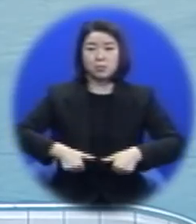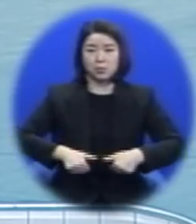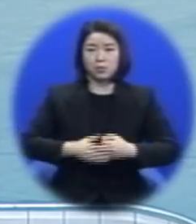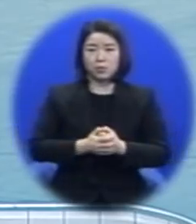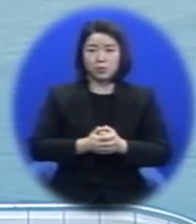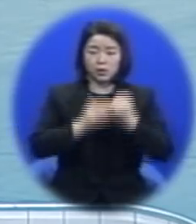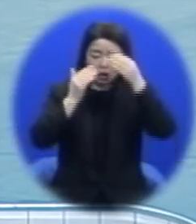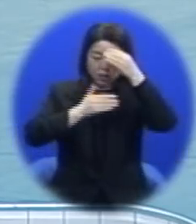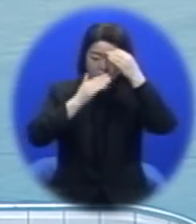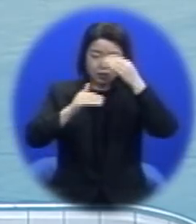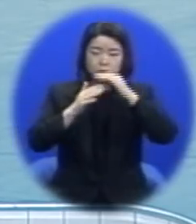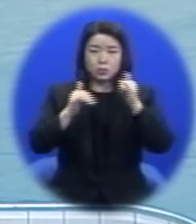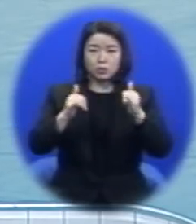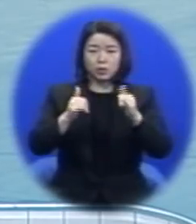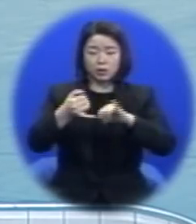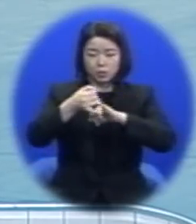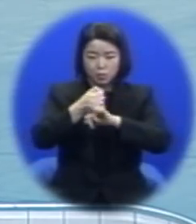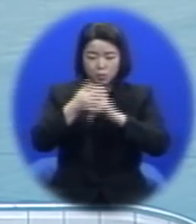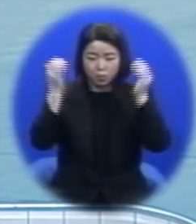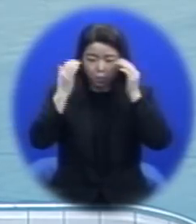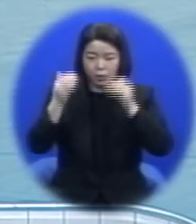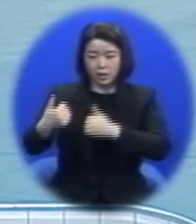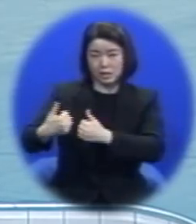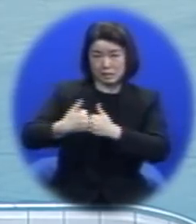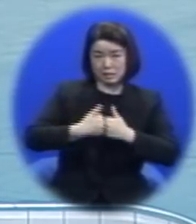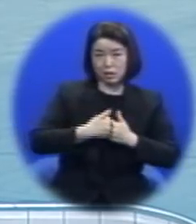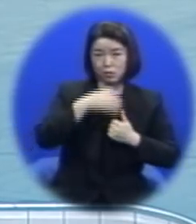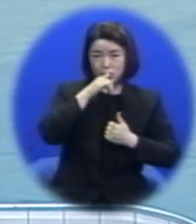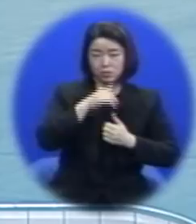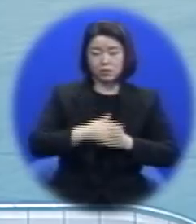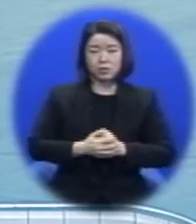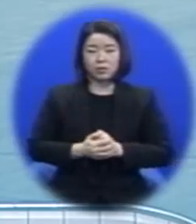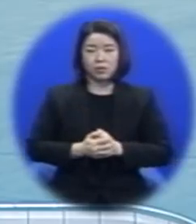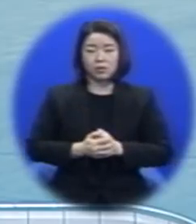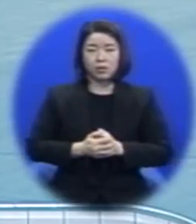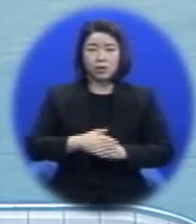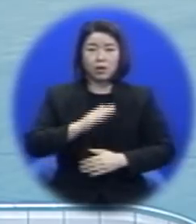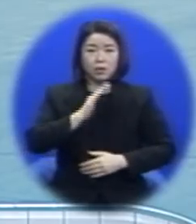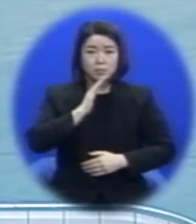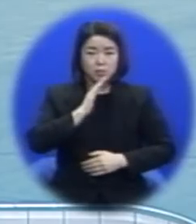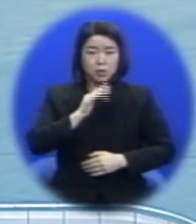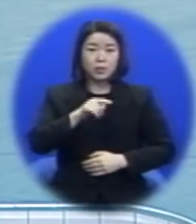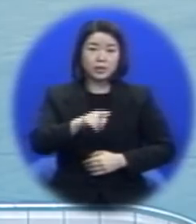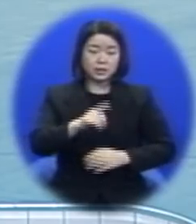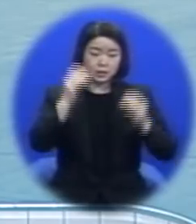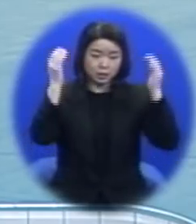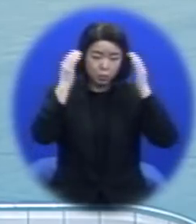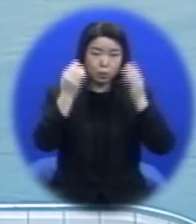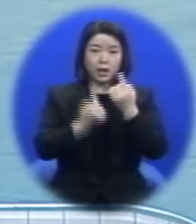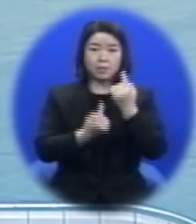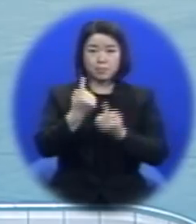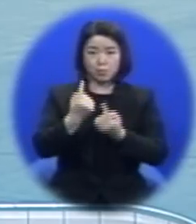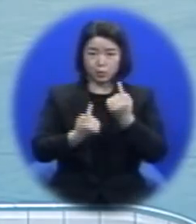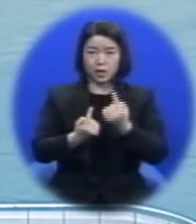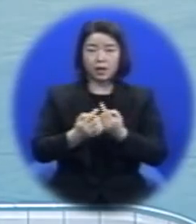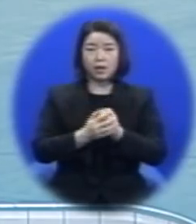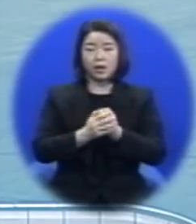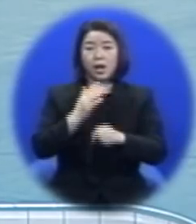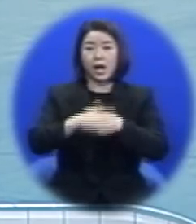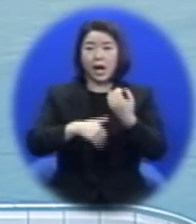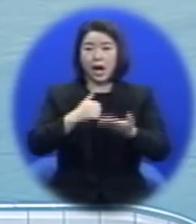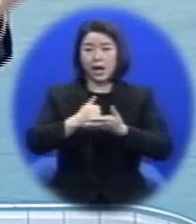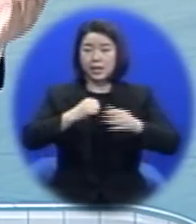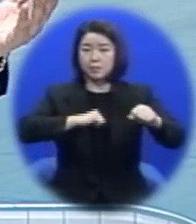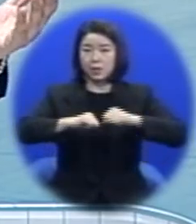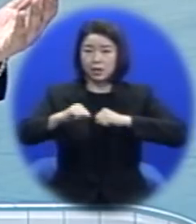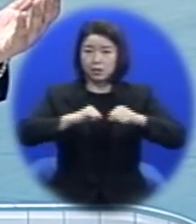반드시 고난이 따라오게 되어 있습니다. 물론 그 고난보다도 하나님의